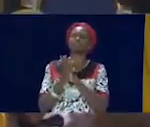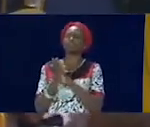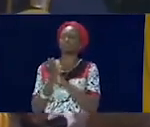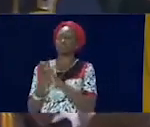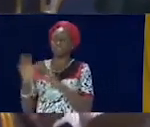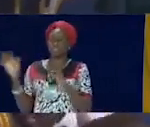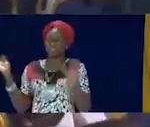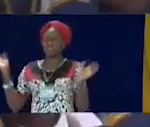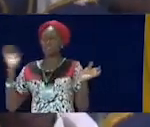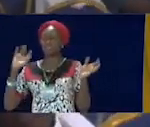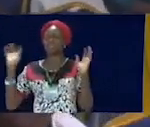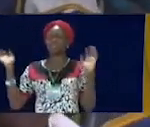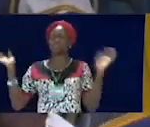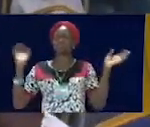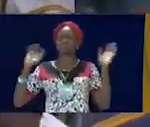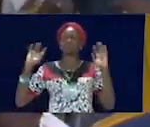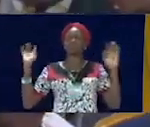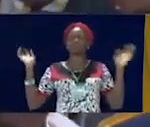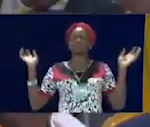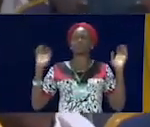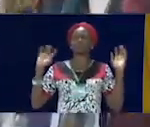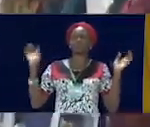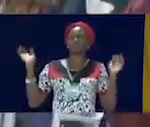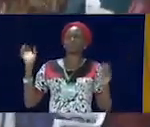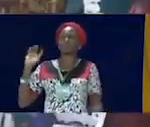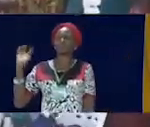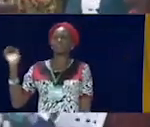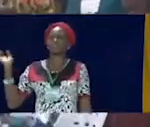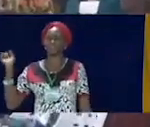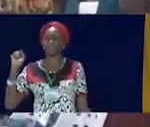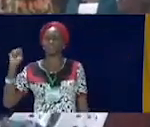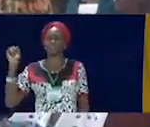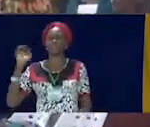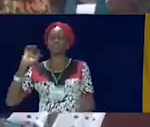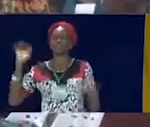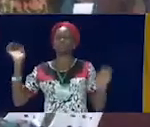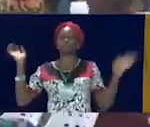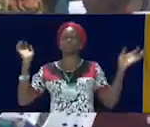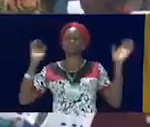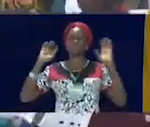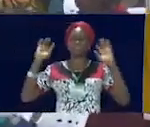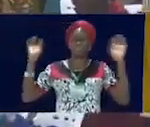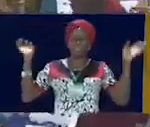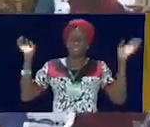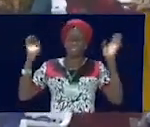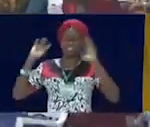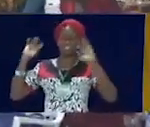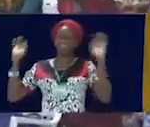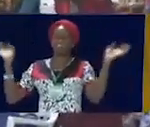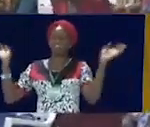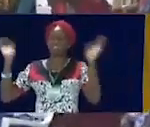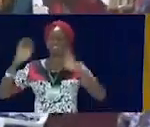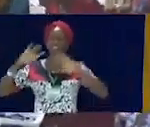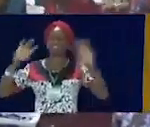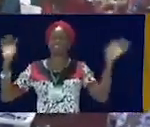ndere mokotunda. Manka kakotoro mokorondere makashinda.